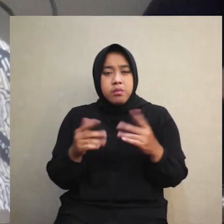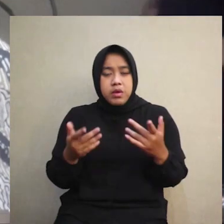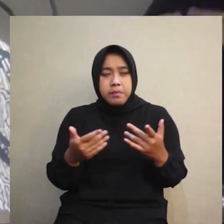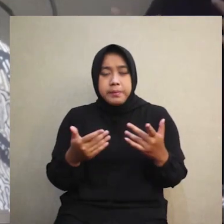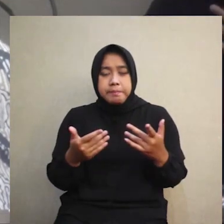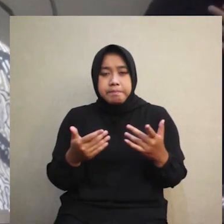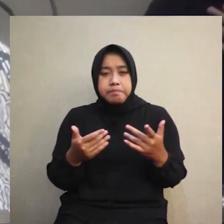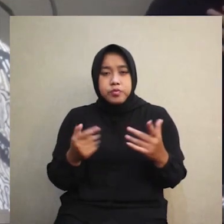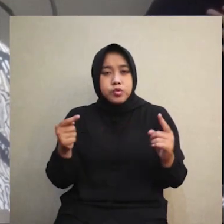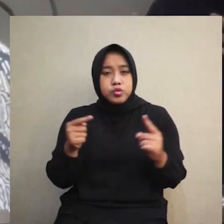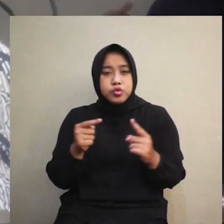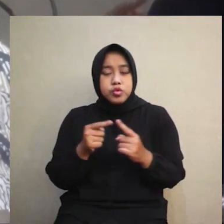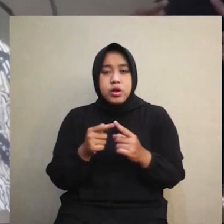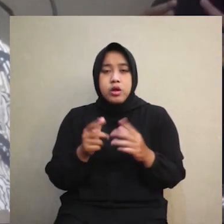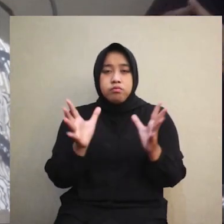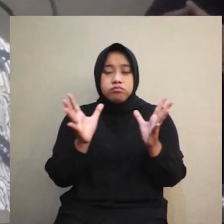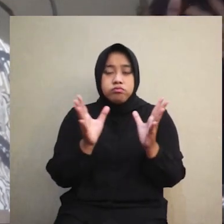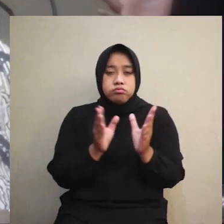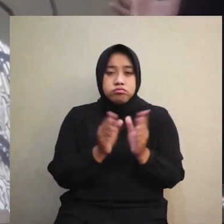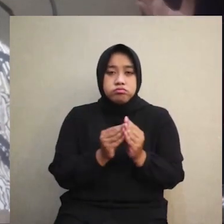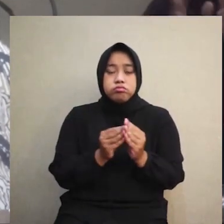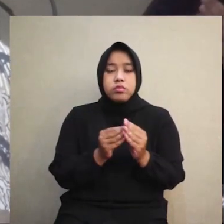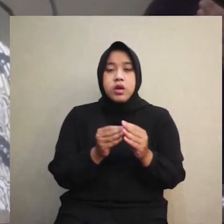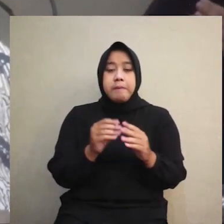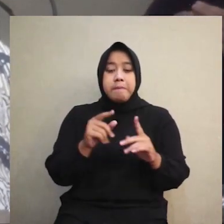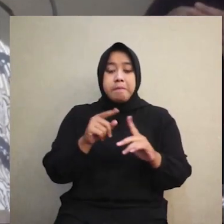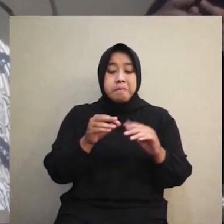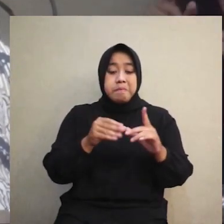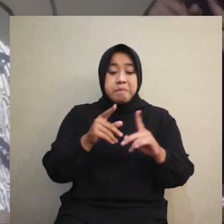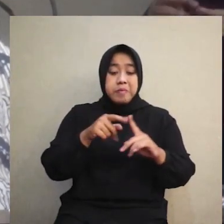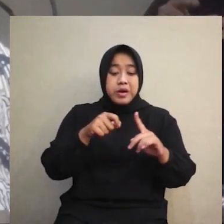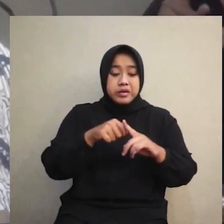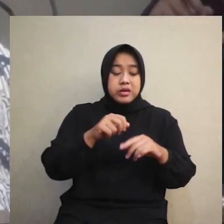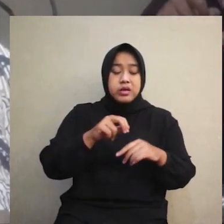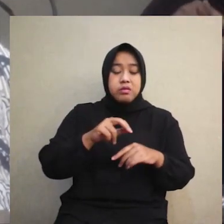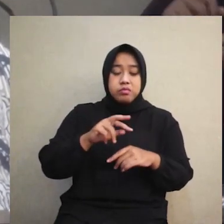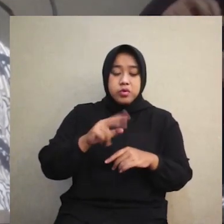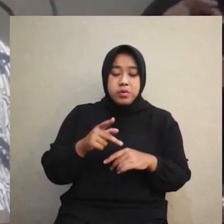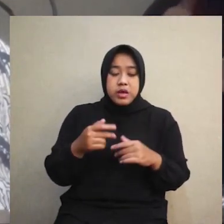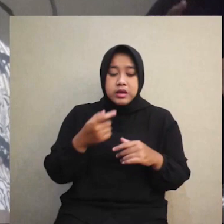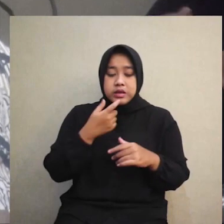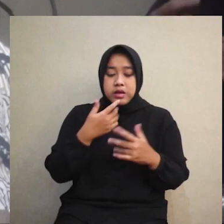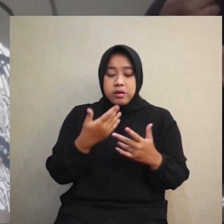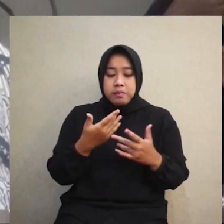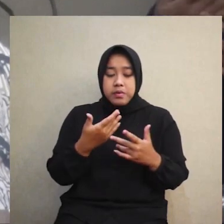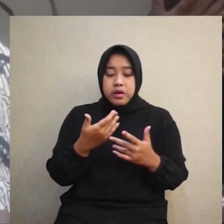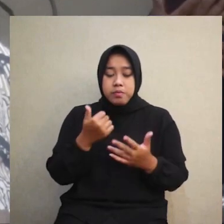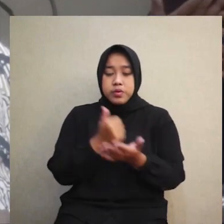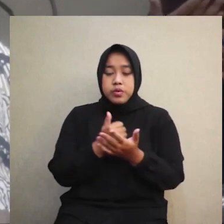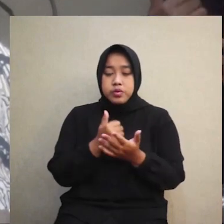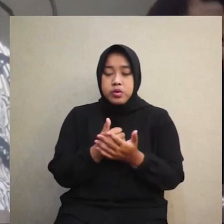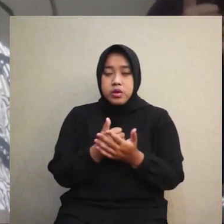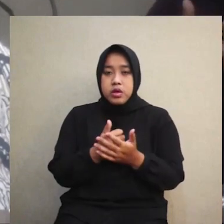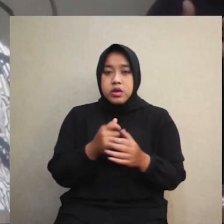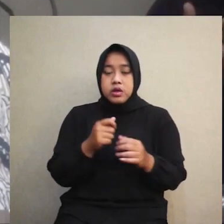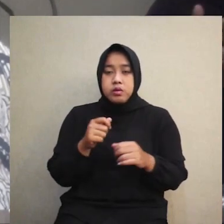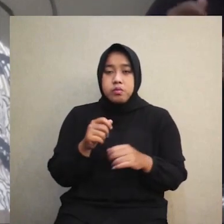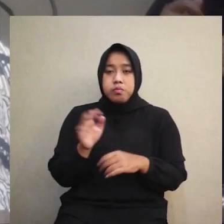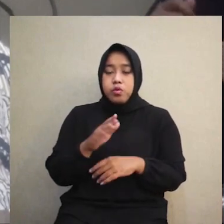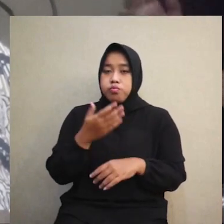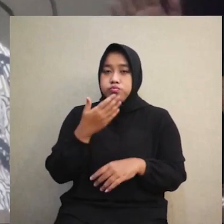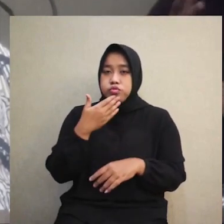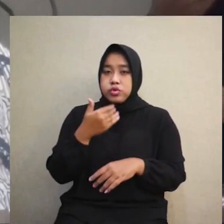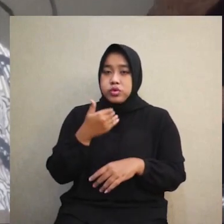Katakanlah untuk membungkus praktek itu menjadi sesuatu yang harus itu kita belum punya